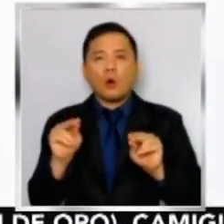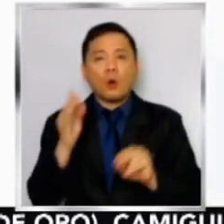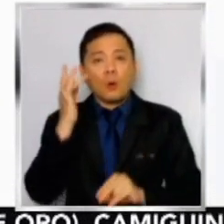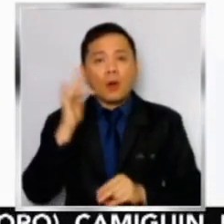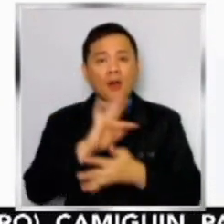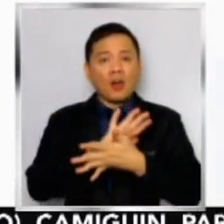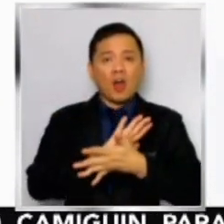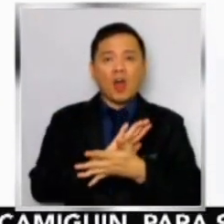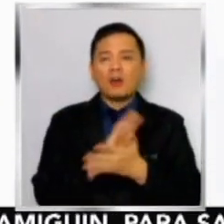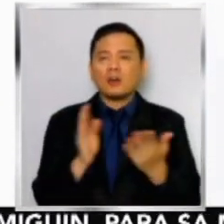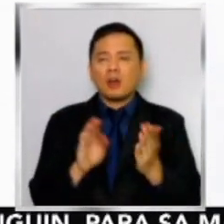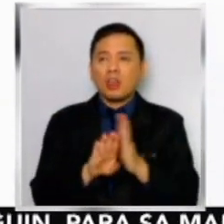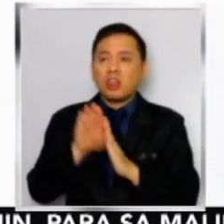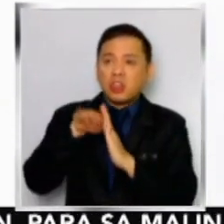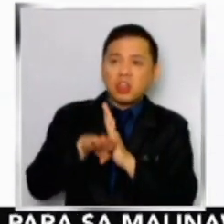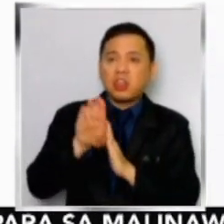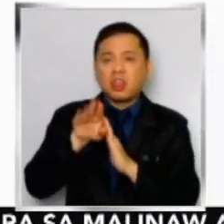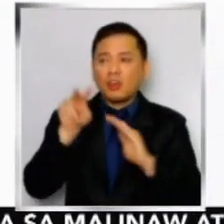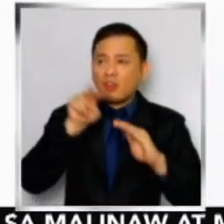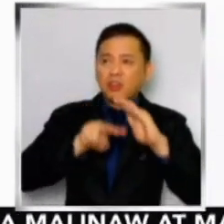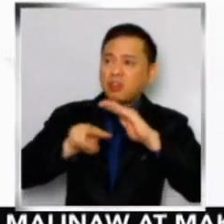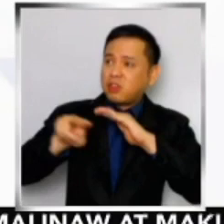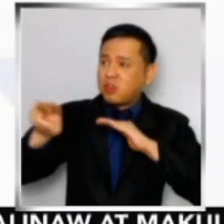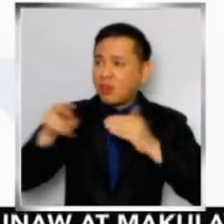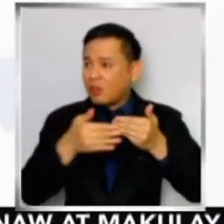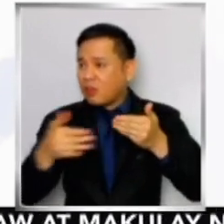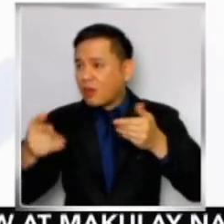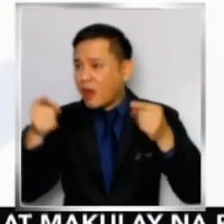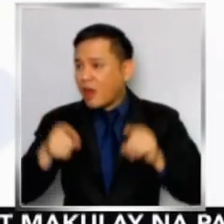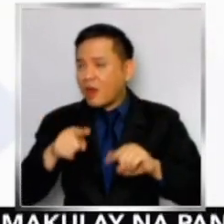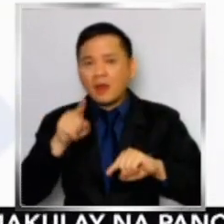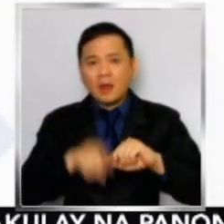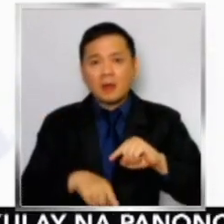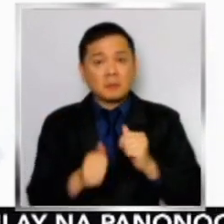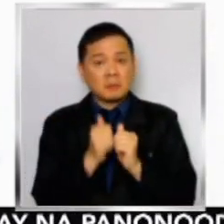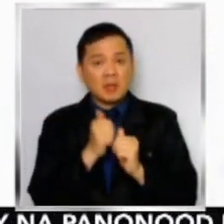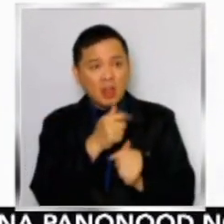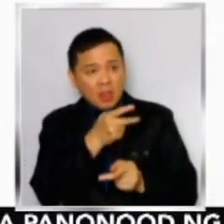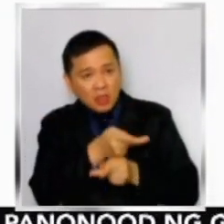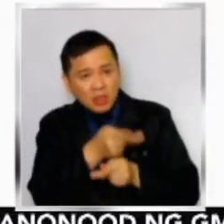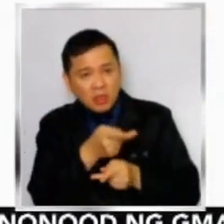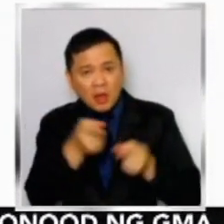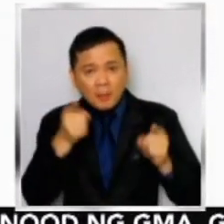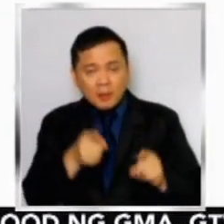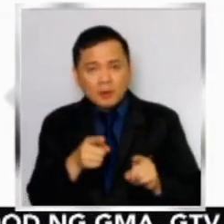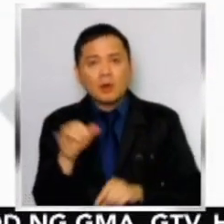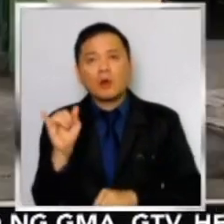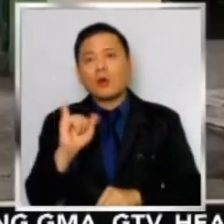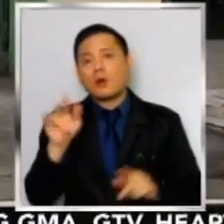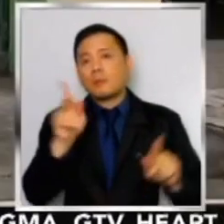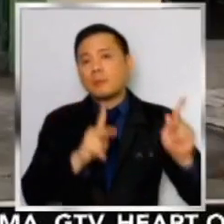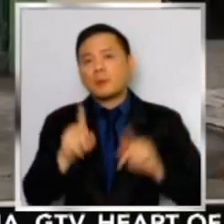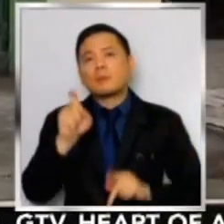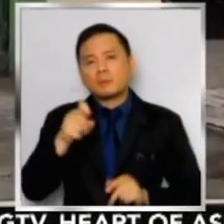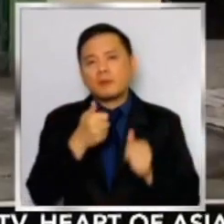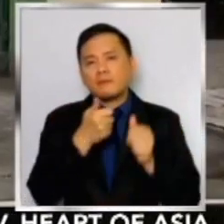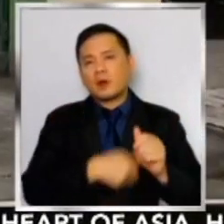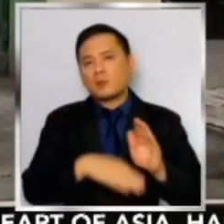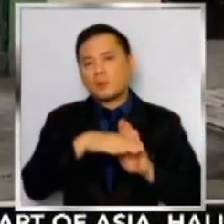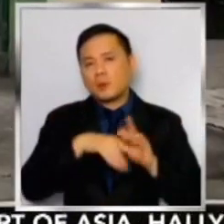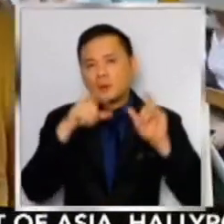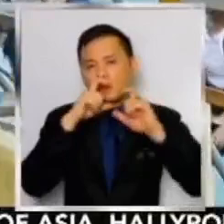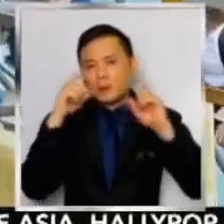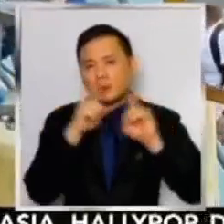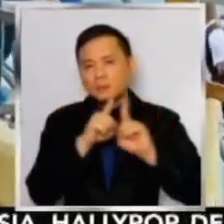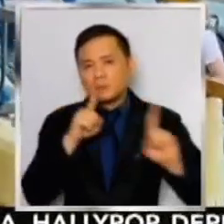patuloy sila magmamonitor ang sitwasyon at sisiguruhing sumusunod sa mga protocols ang tourism establishments. Tinanong ang Department of